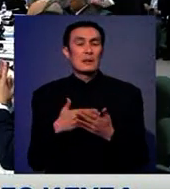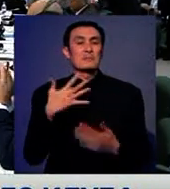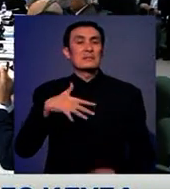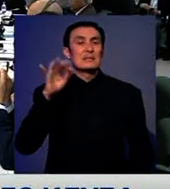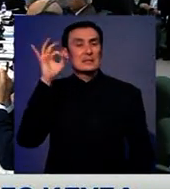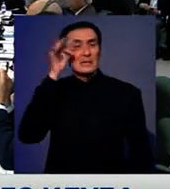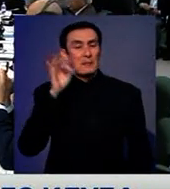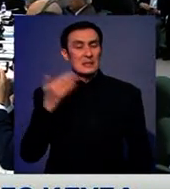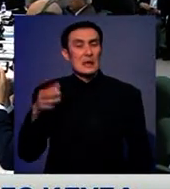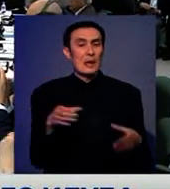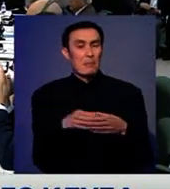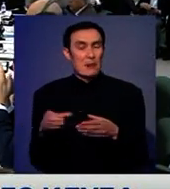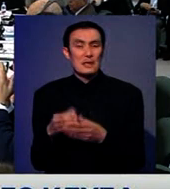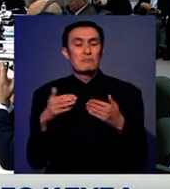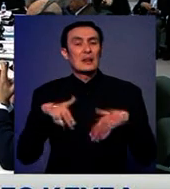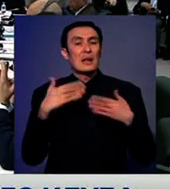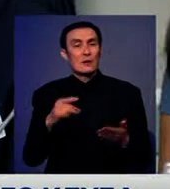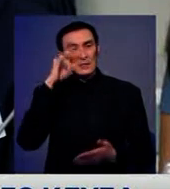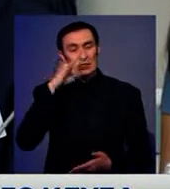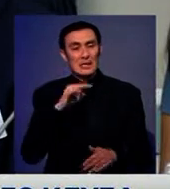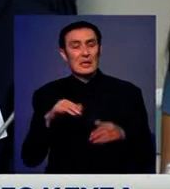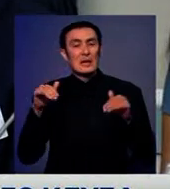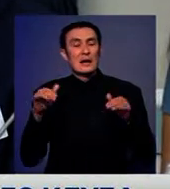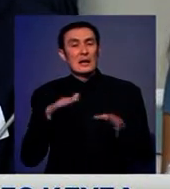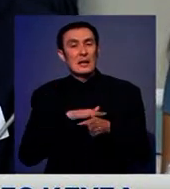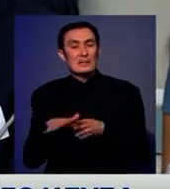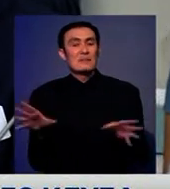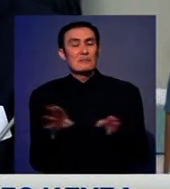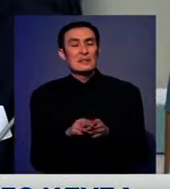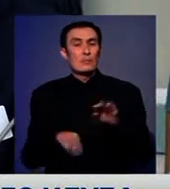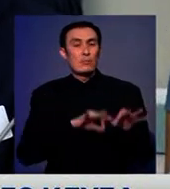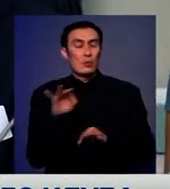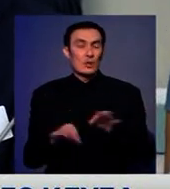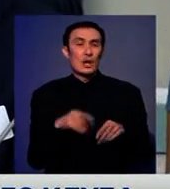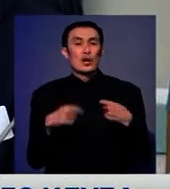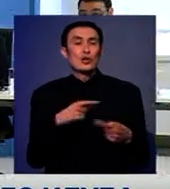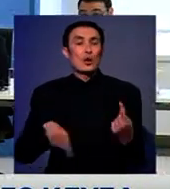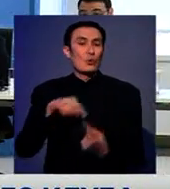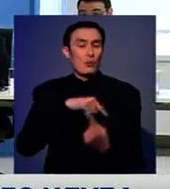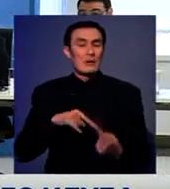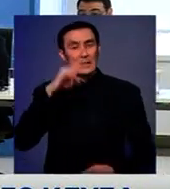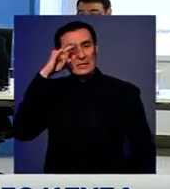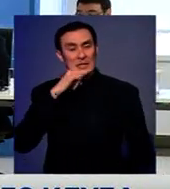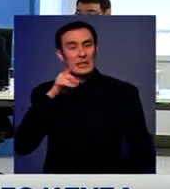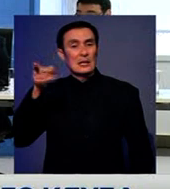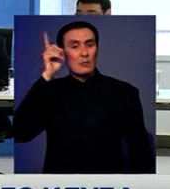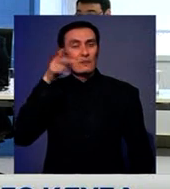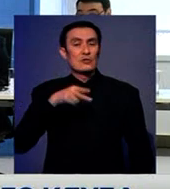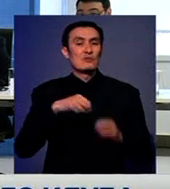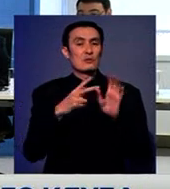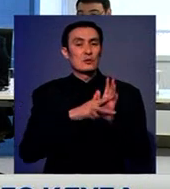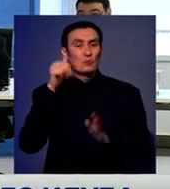50 немецких компаний предлагают реализовать в Казахстане совместные проекты. К слову, товарооборот между нашей страной и Германией